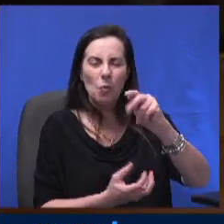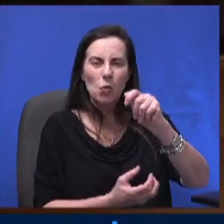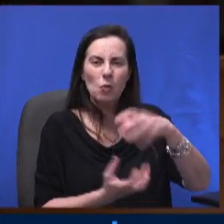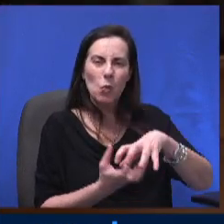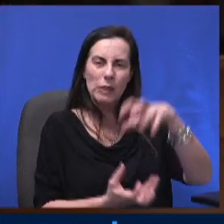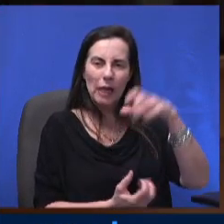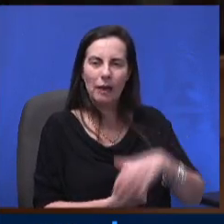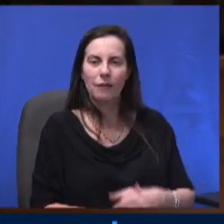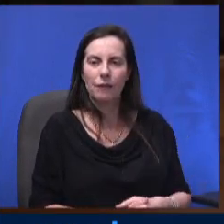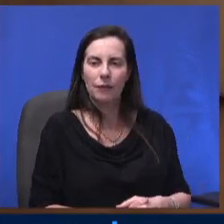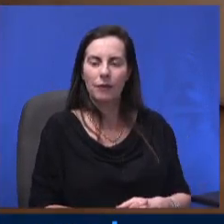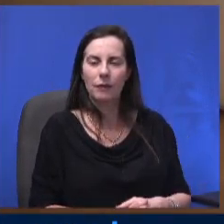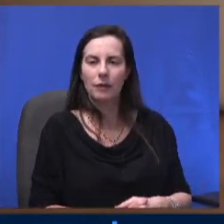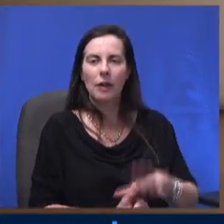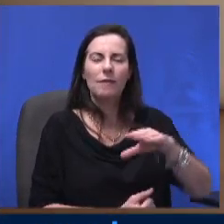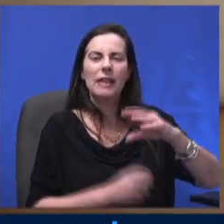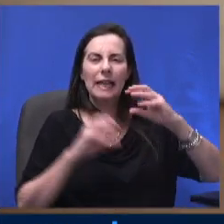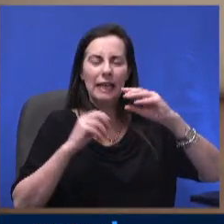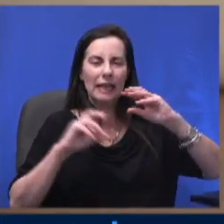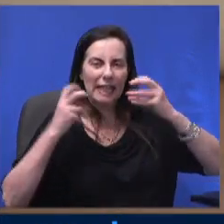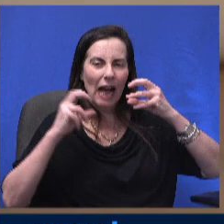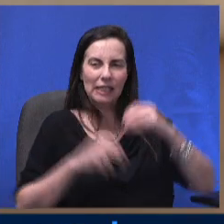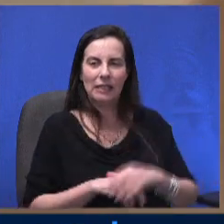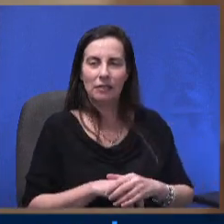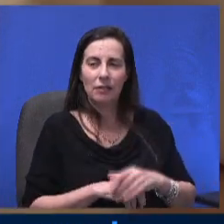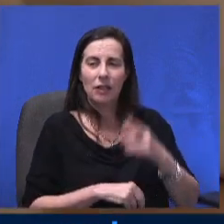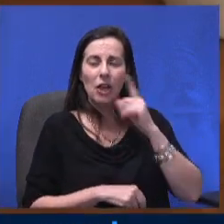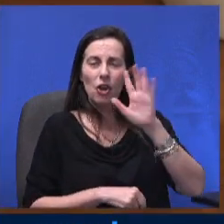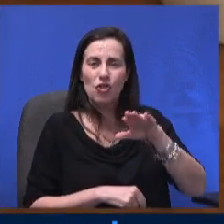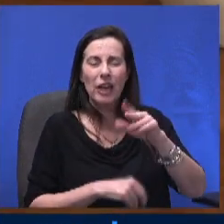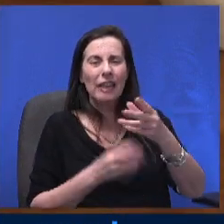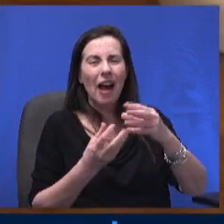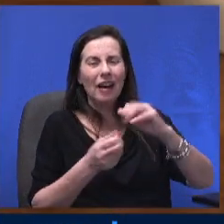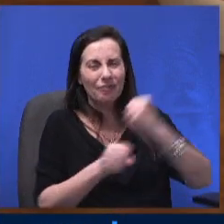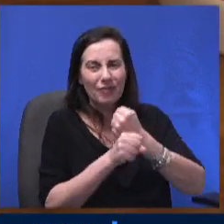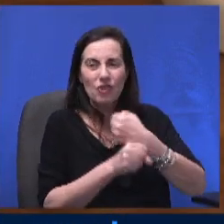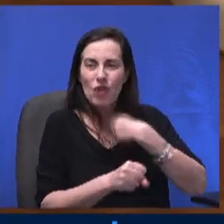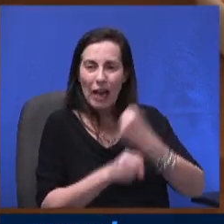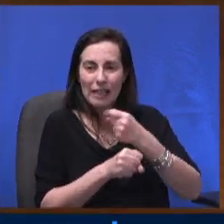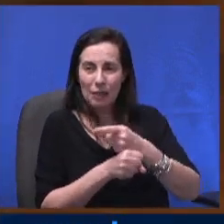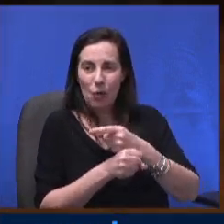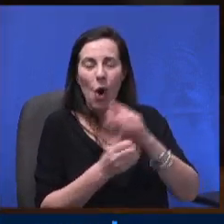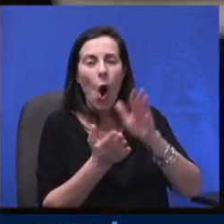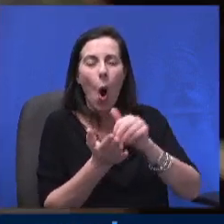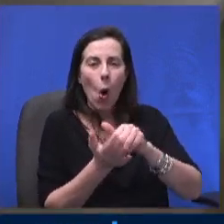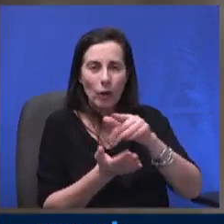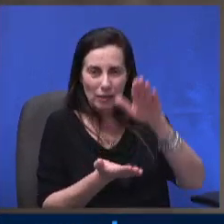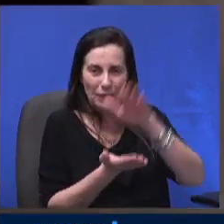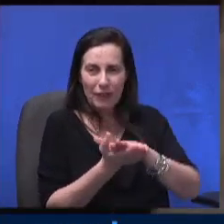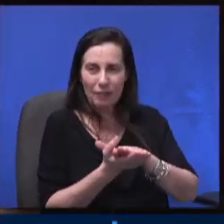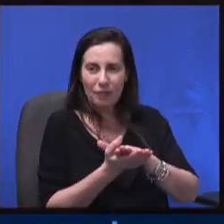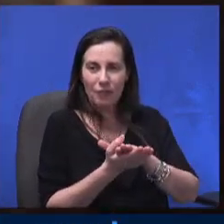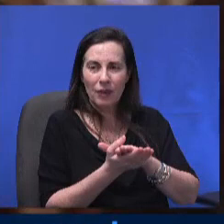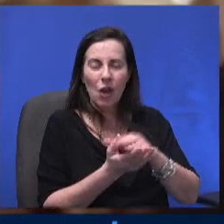וזה מיסו תירס. אז פה יש לנו את הקוג'י עצמו, שגידלנו אותו בעצם פה על אורז לבן. הקוג'י בעצם זו פטריה